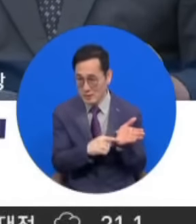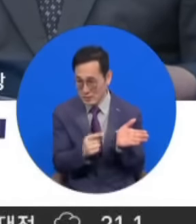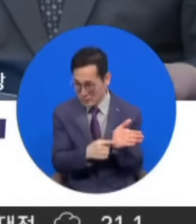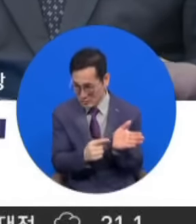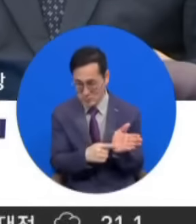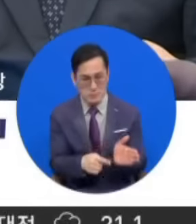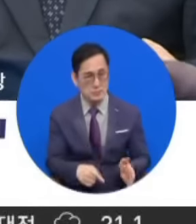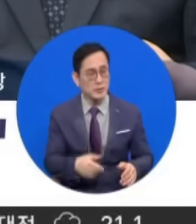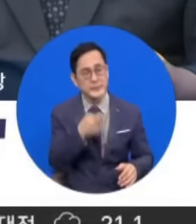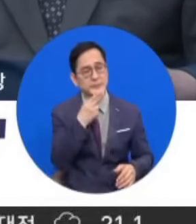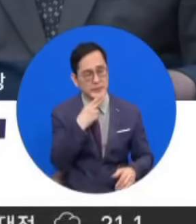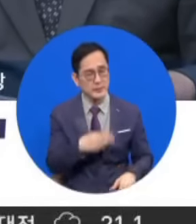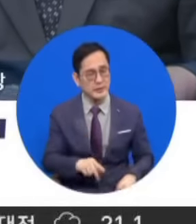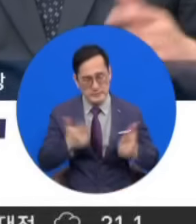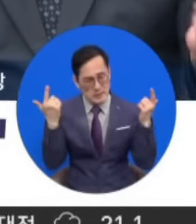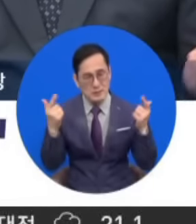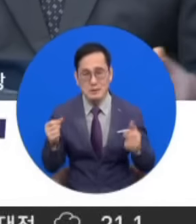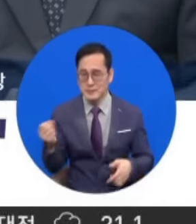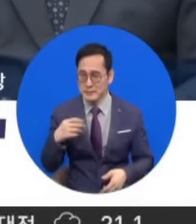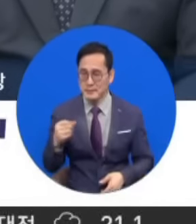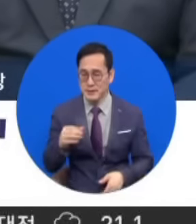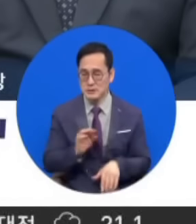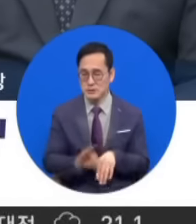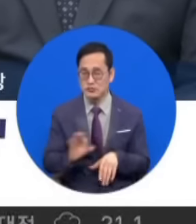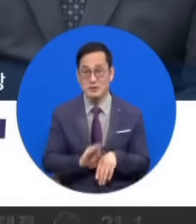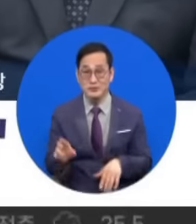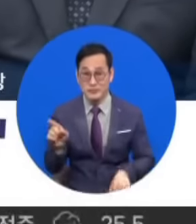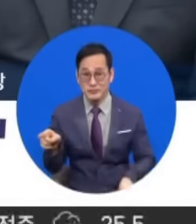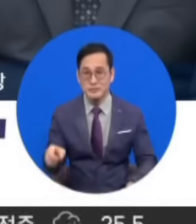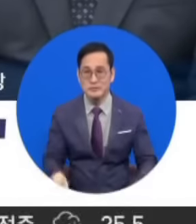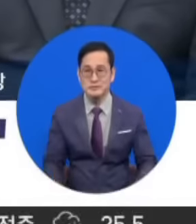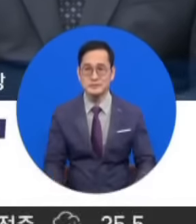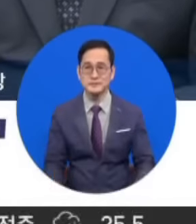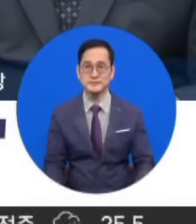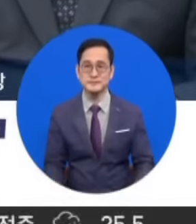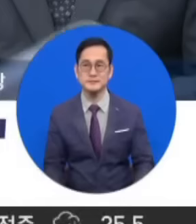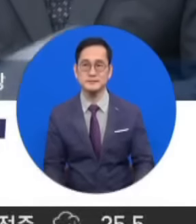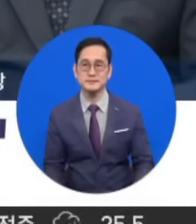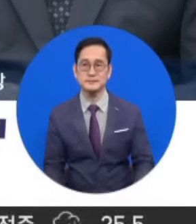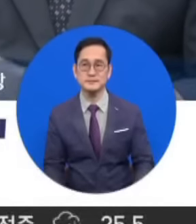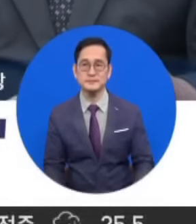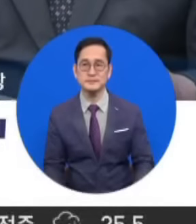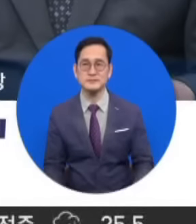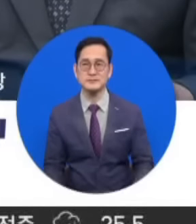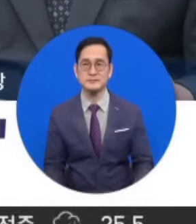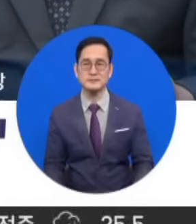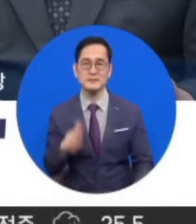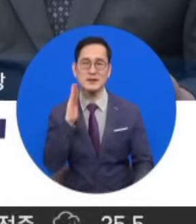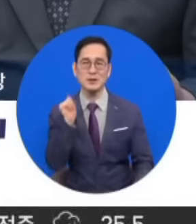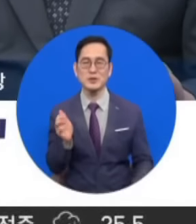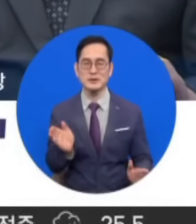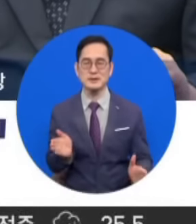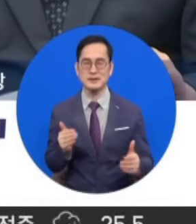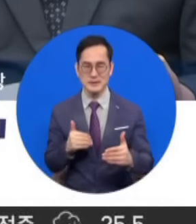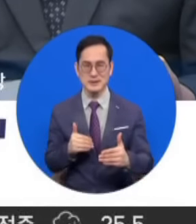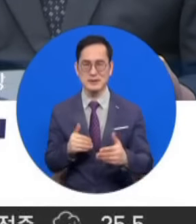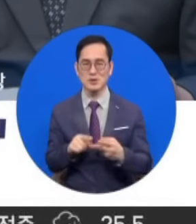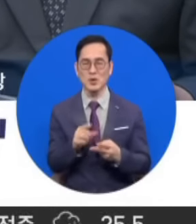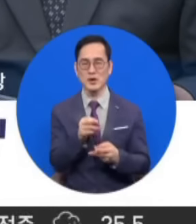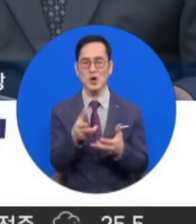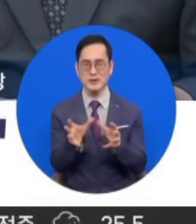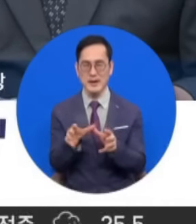일 없었던 것처럼 회의에 임했습니다. 그러니까 어제 전체적 상황을 보면 대통령실도 그렇고 여당 측도 그렇고